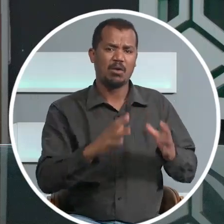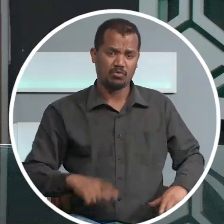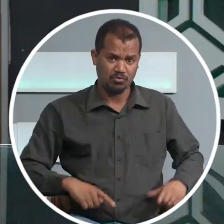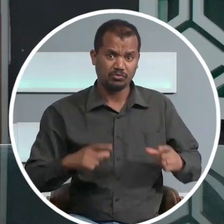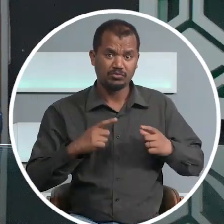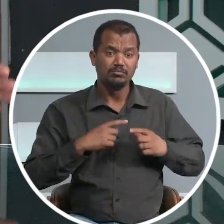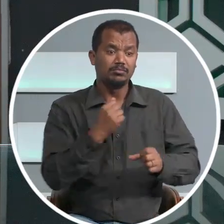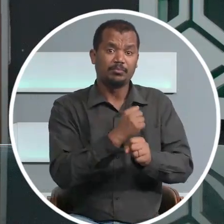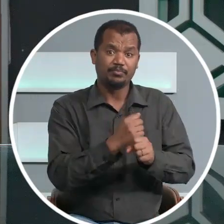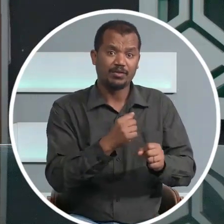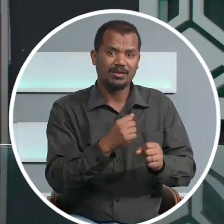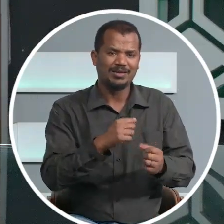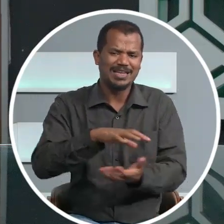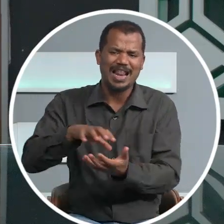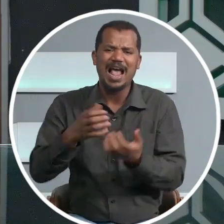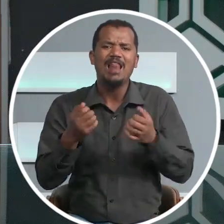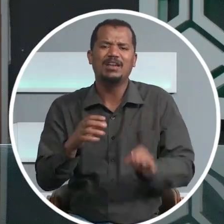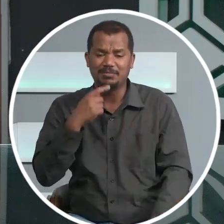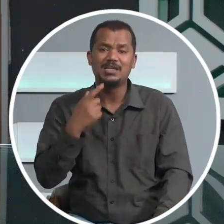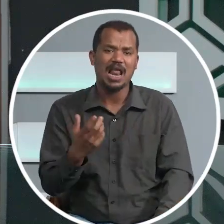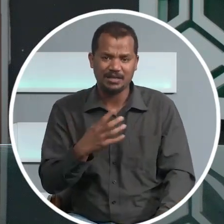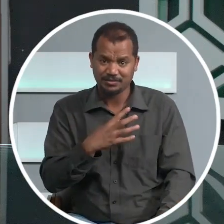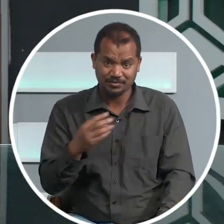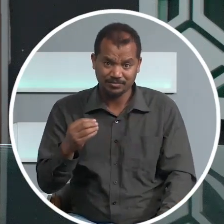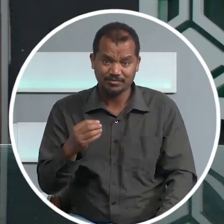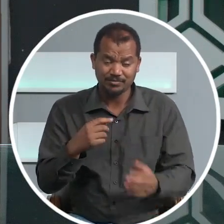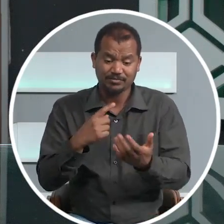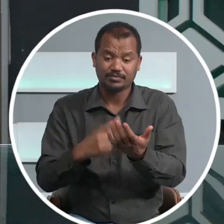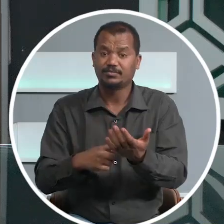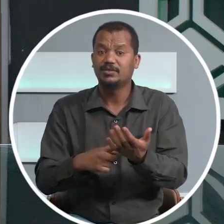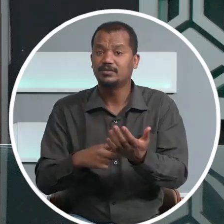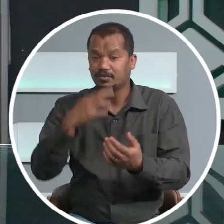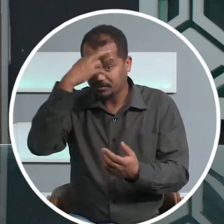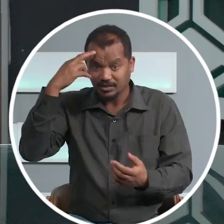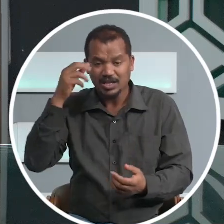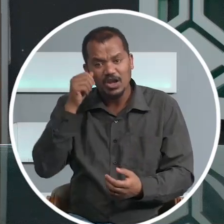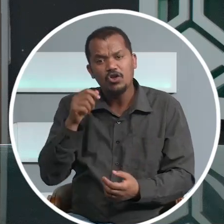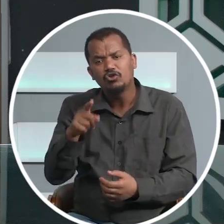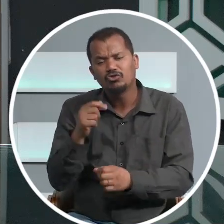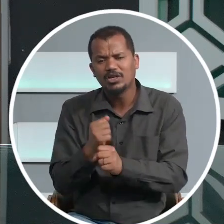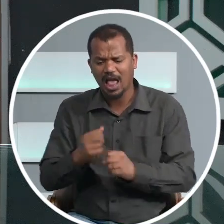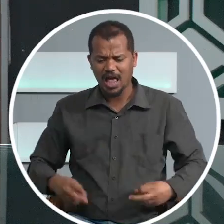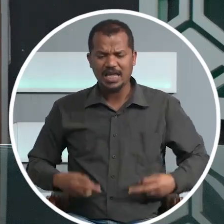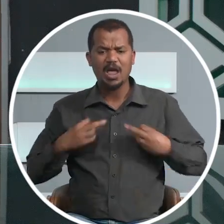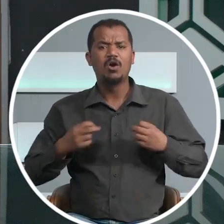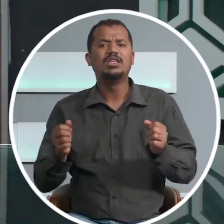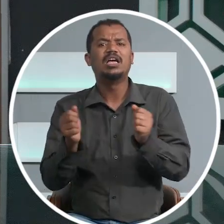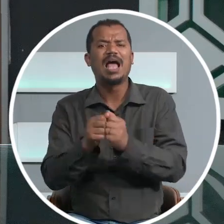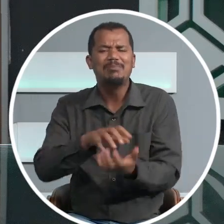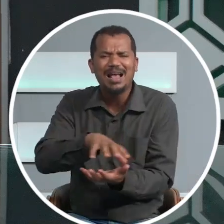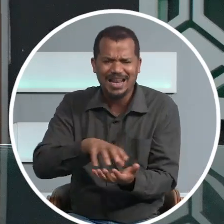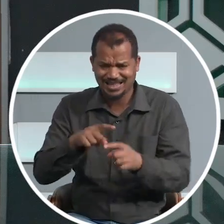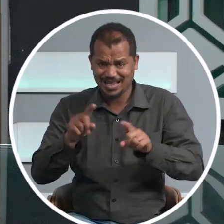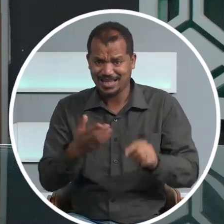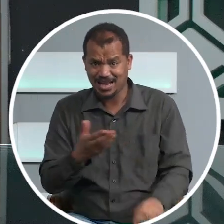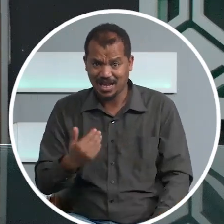ማህበራዊ ኑሮዬን ስራዬ እንዲቀላቀል አልፈልግም እንላለን እና ከዛ አንጻር የእርስዎን ስራ ከህይወቶ ጋር